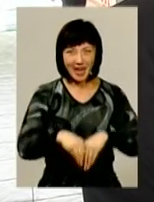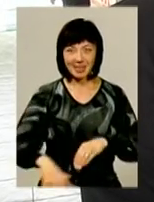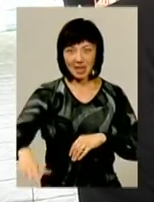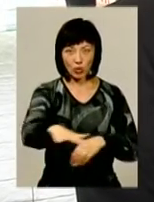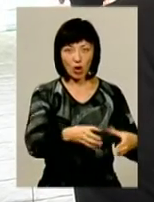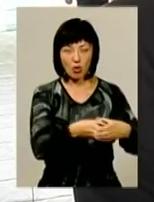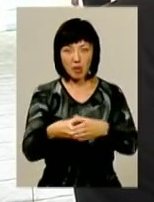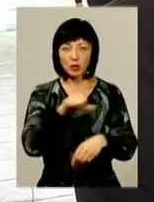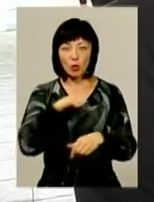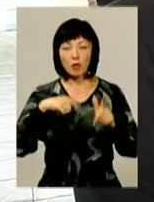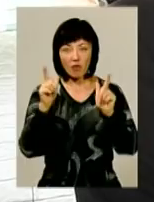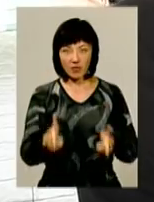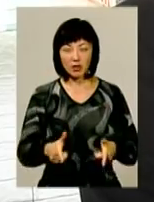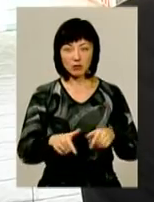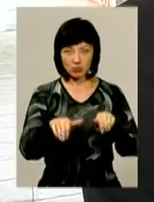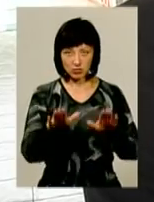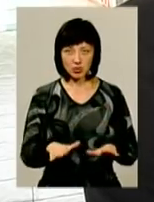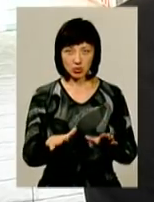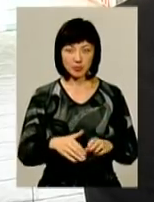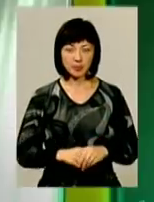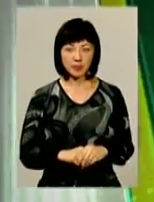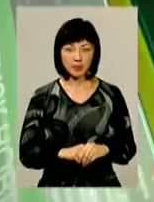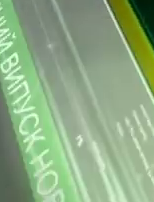громадах, які добровільно прийняли рішення об'єднатися.